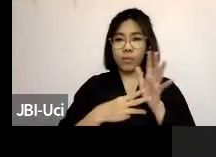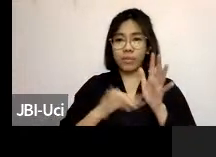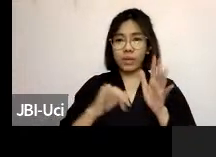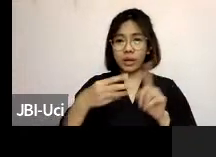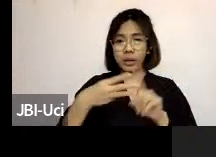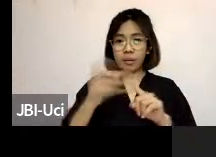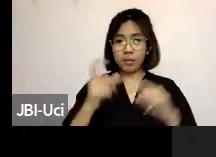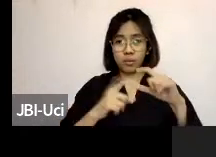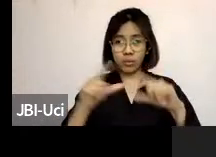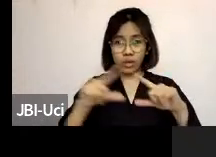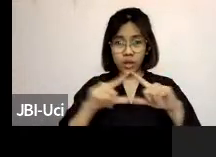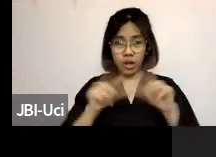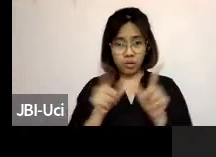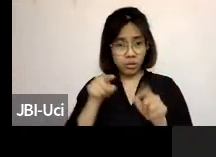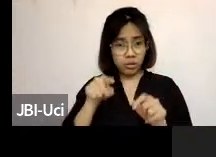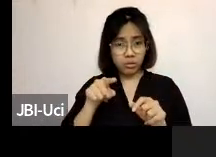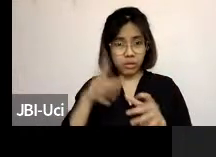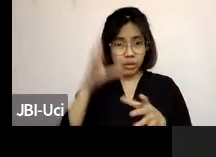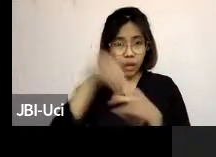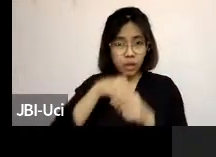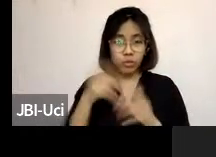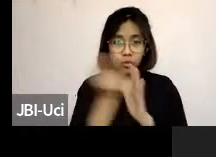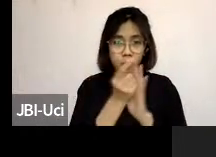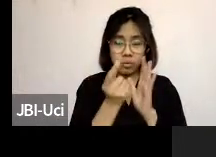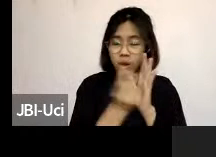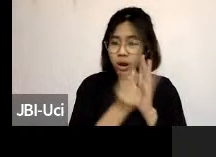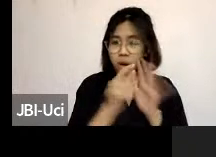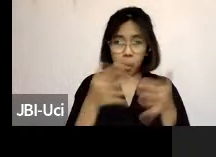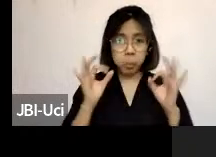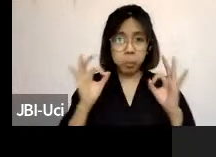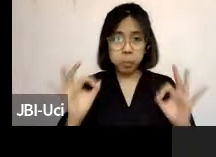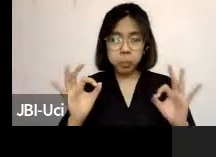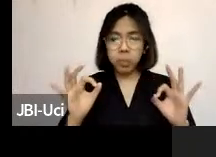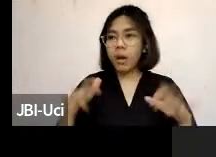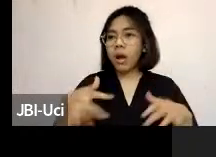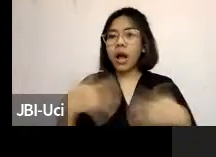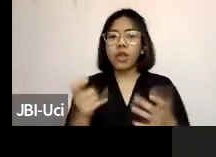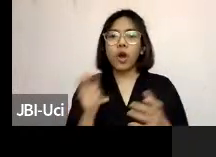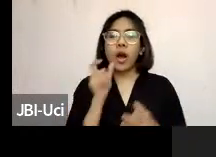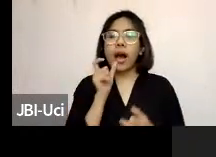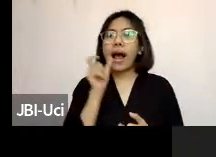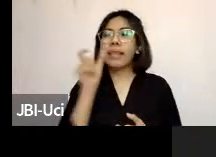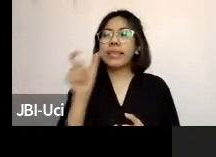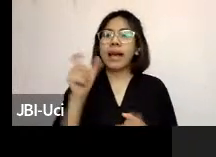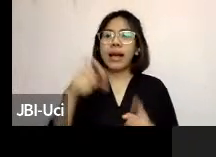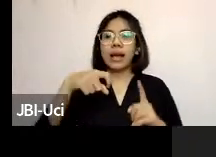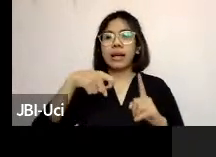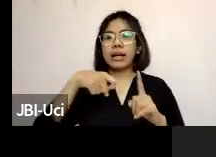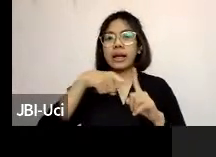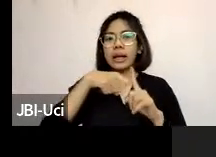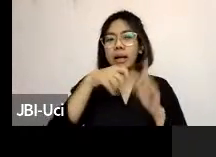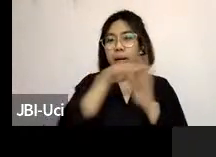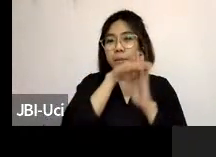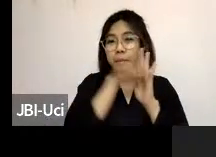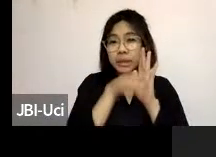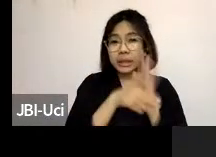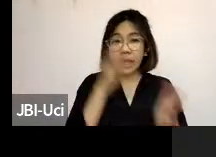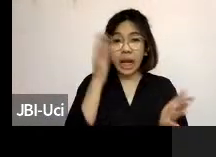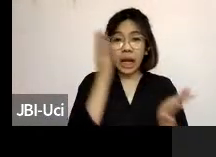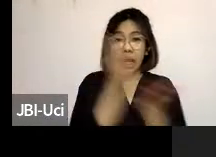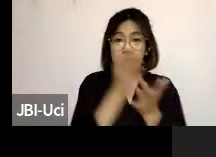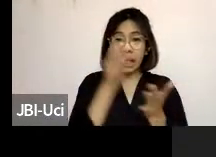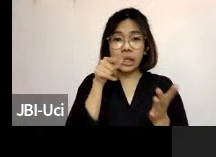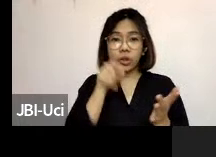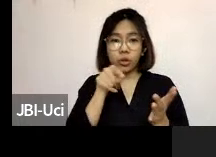titik am atau mungkin memang pemilihan kata kebijakan itu pakai itu menjadi tabir untuk